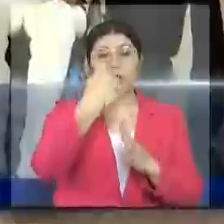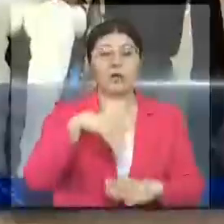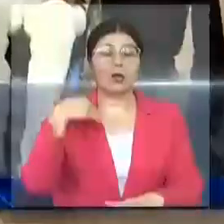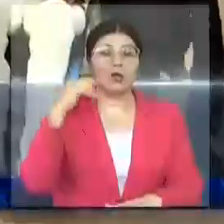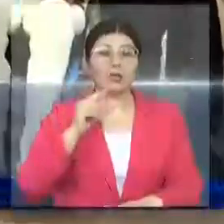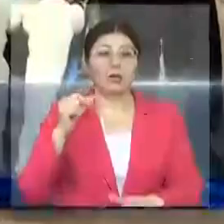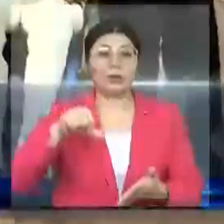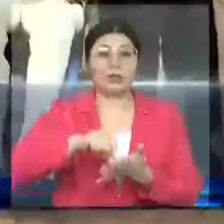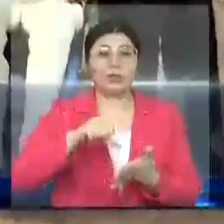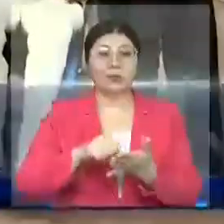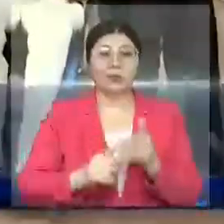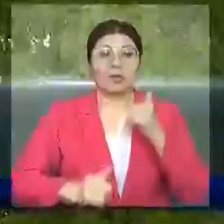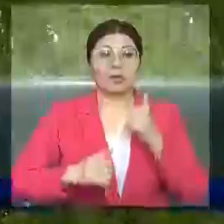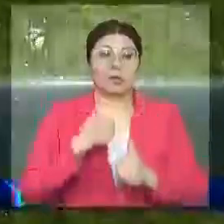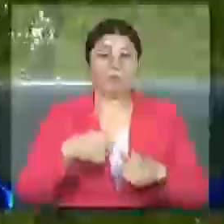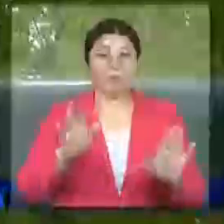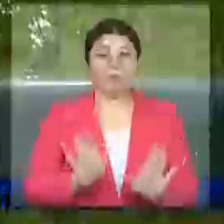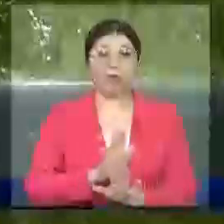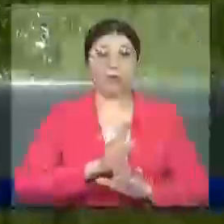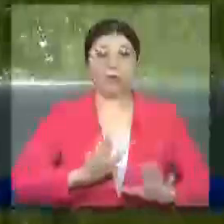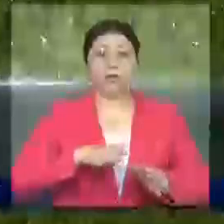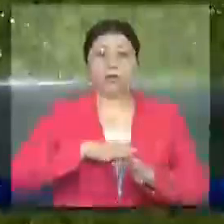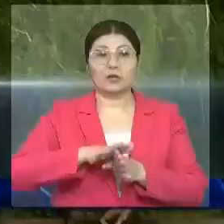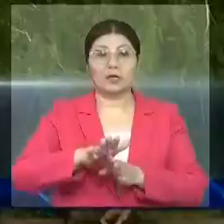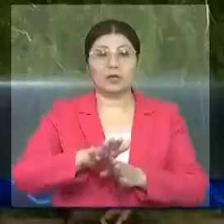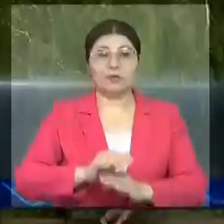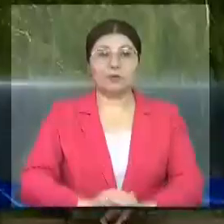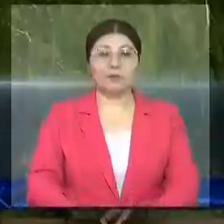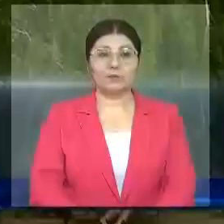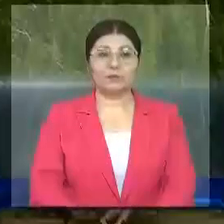қатысты. Мерекеде патриоттық әндер шырқалды. Райгүлен Шыбай, Самат Қалекенов, Ақтөбе телеарнасы.